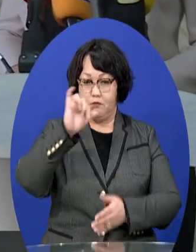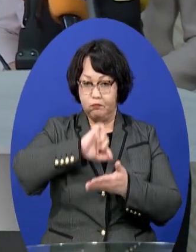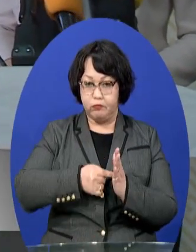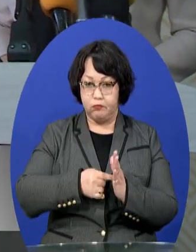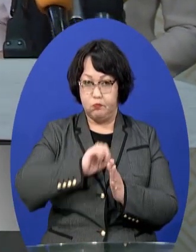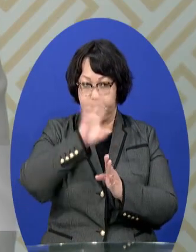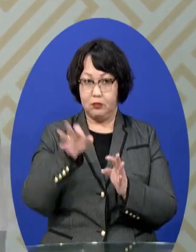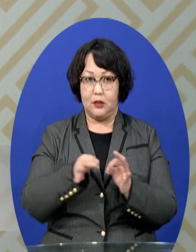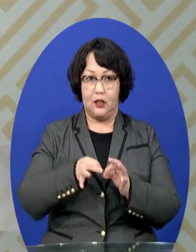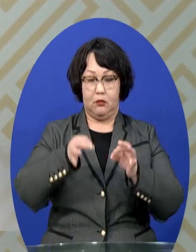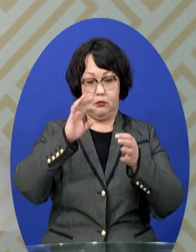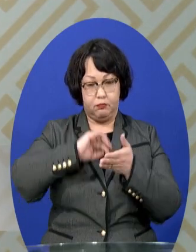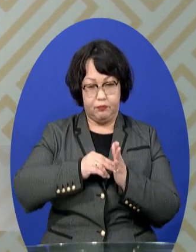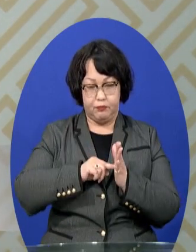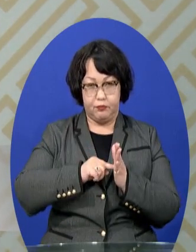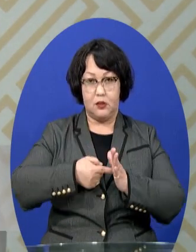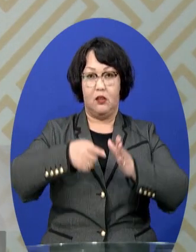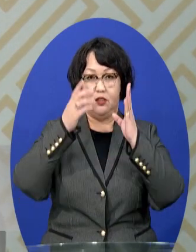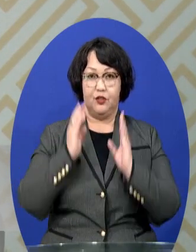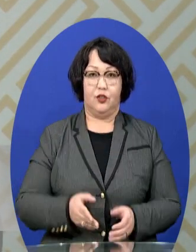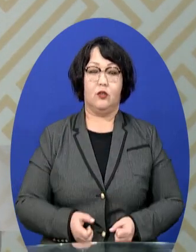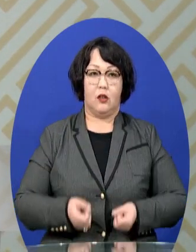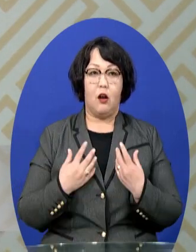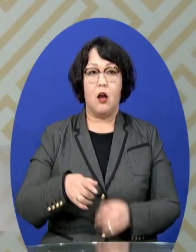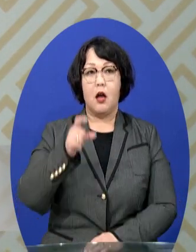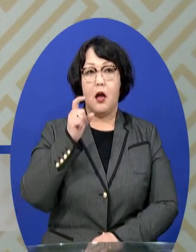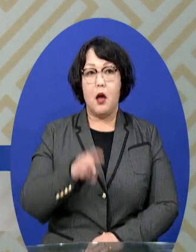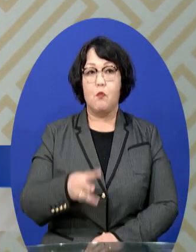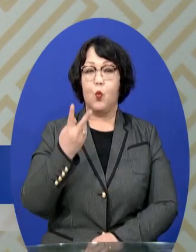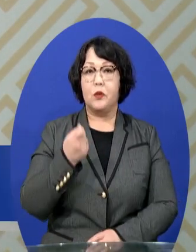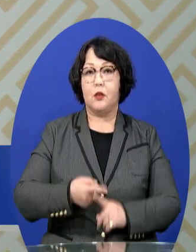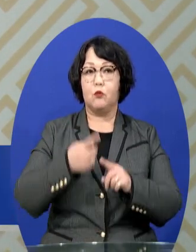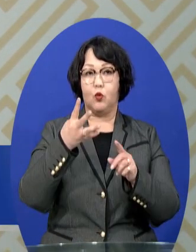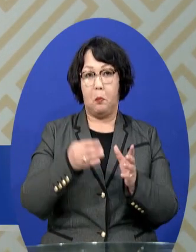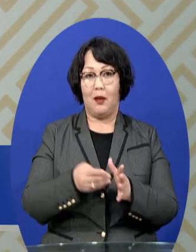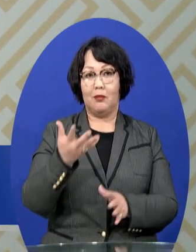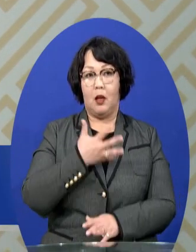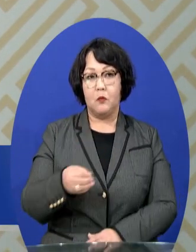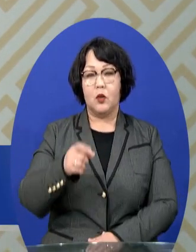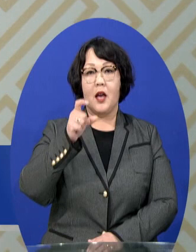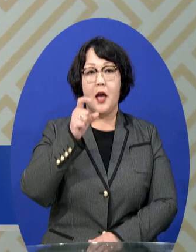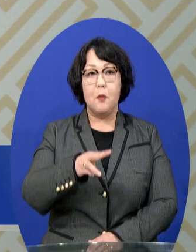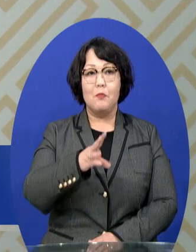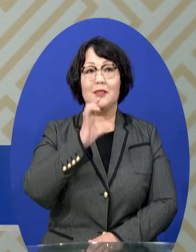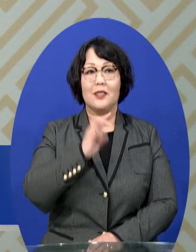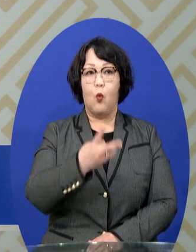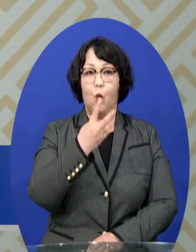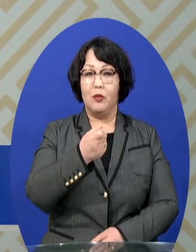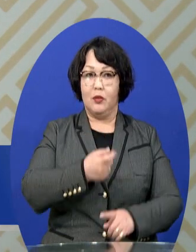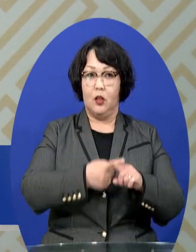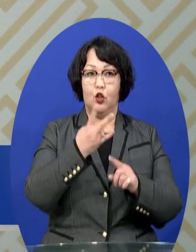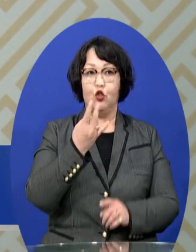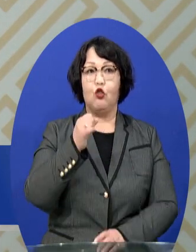тогтоожээ. Эмийн сангийн үнийн нэмэгдэл 4,500. Эмийн сангийн үнийн нэмэгдлийн нөөт